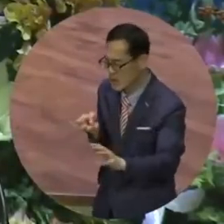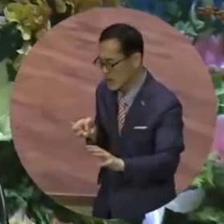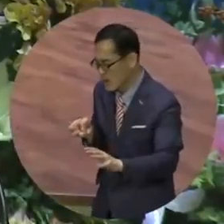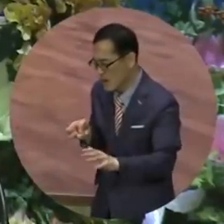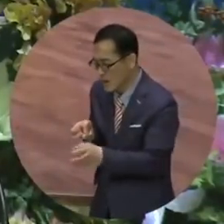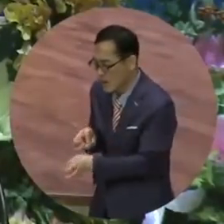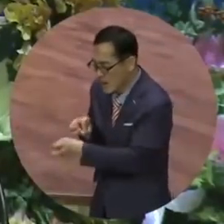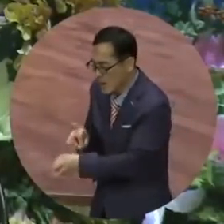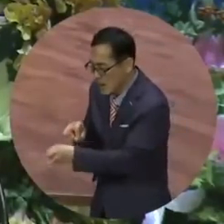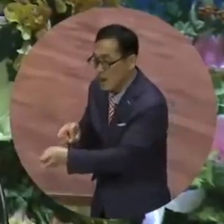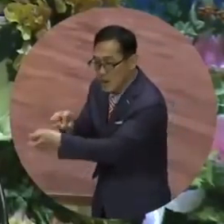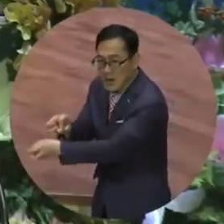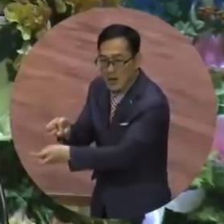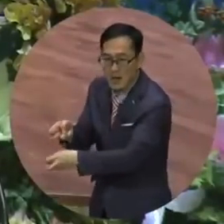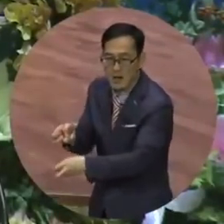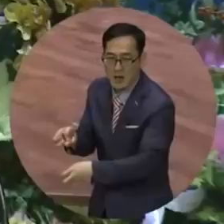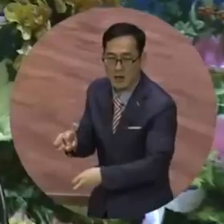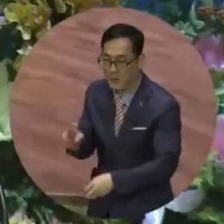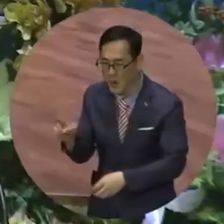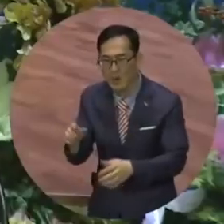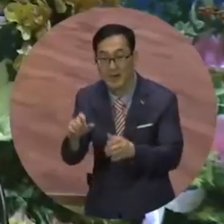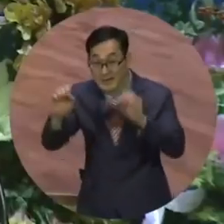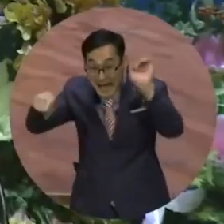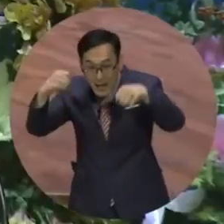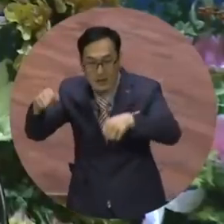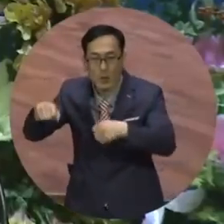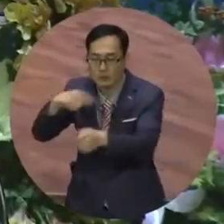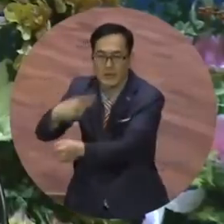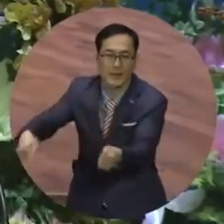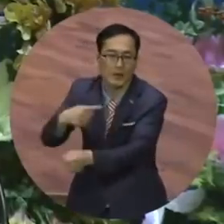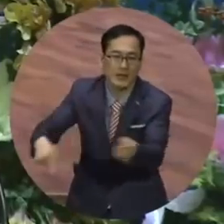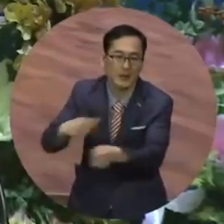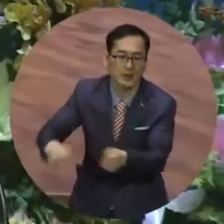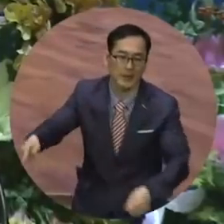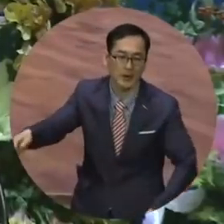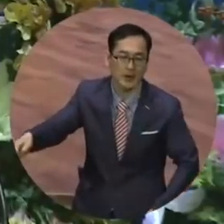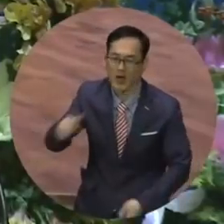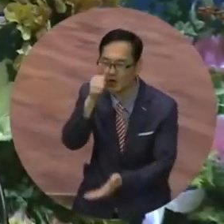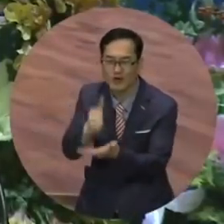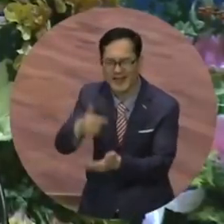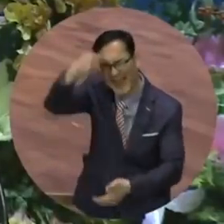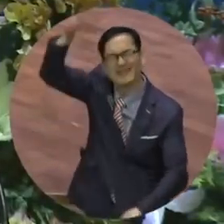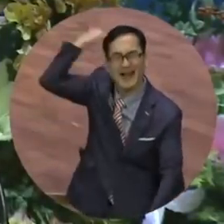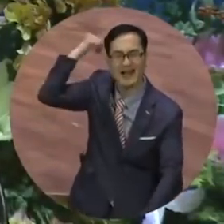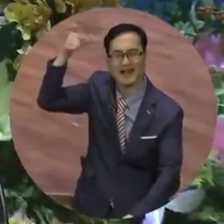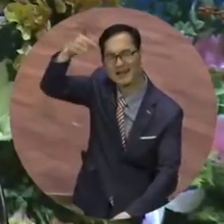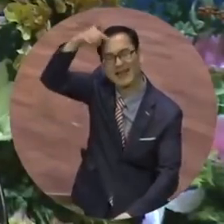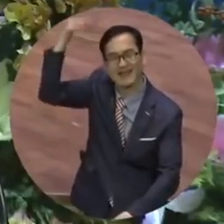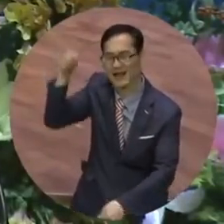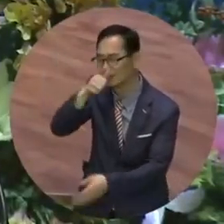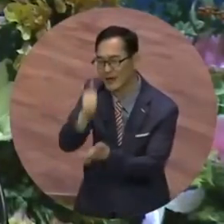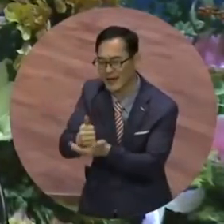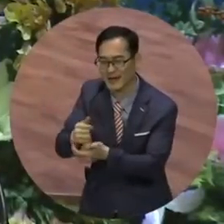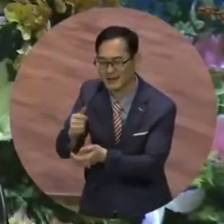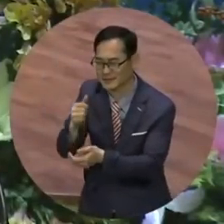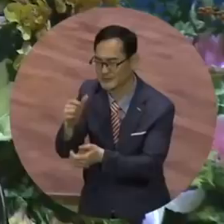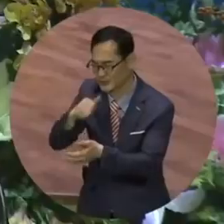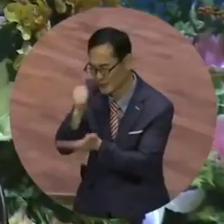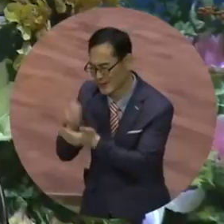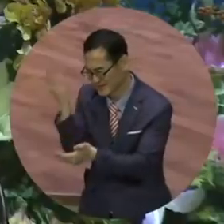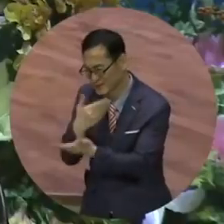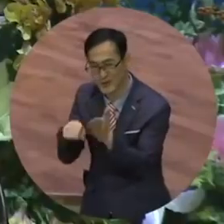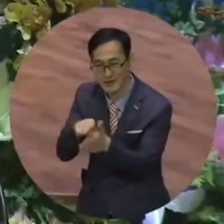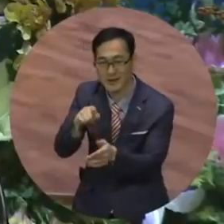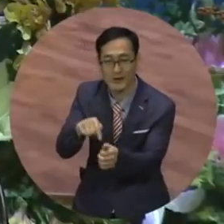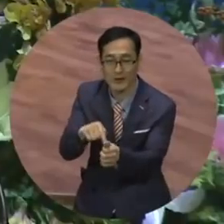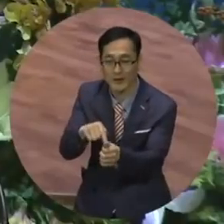양 잡는 소리 막 잡는 소리가 밤새도록 자. 그래가지고 죄를 사함 받겠다고 지금도 구약처럼 똑같이 그들은 하고